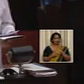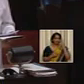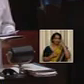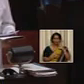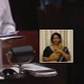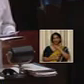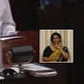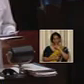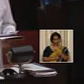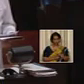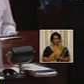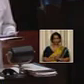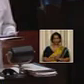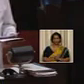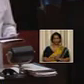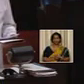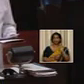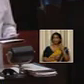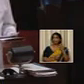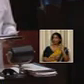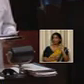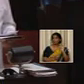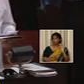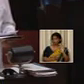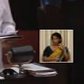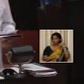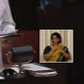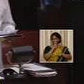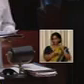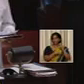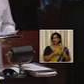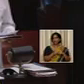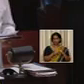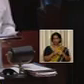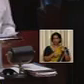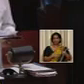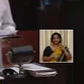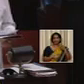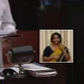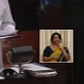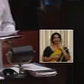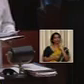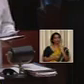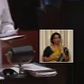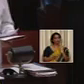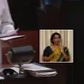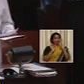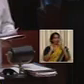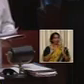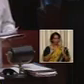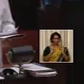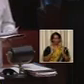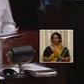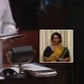එතුමාට මතක් කරන්න කැමැතියි. අර 465 දෙනාගේ ප්‍රශ්නය, ඒක දැන් 443 දෙනෙකුගේ ප්‍රශ්නය බවට පත් වෙලා